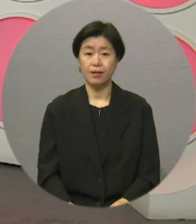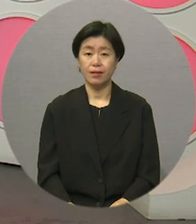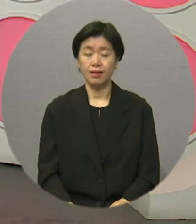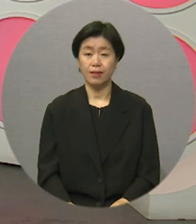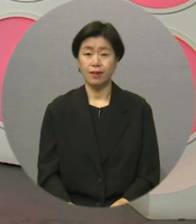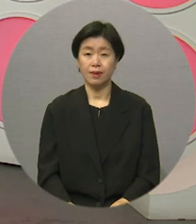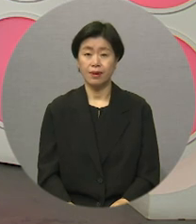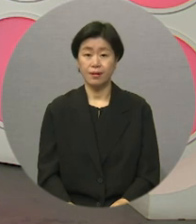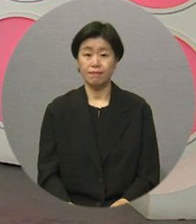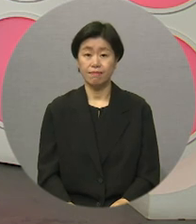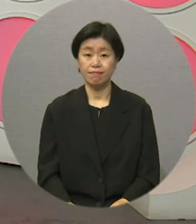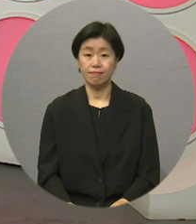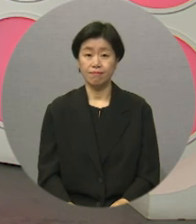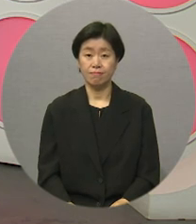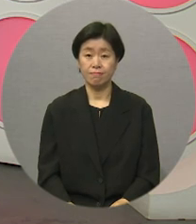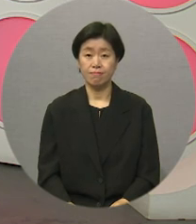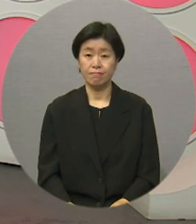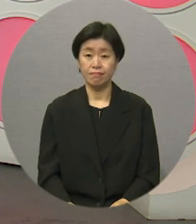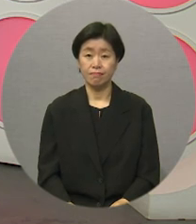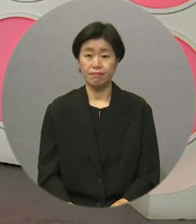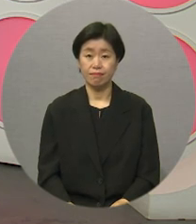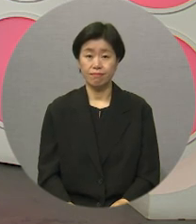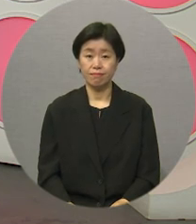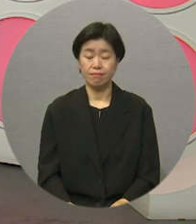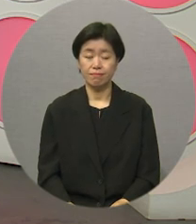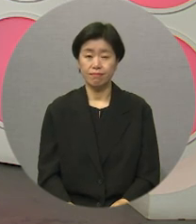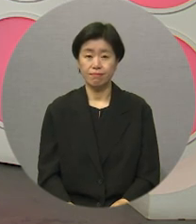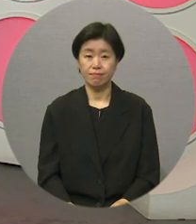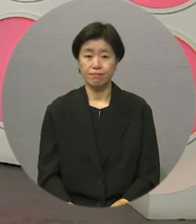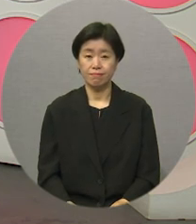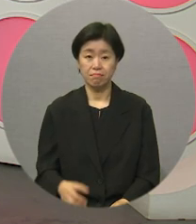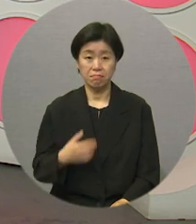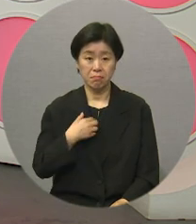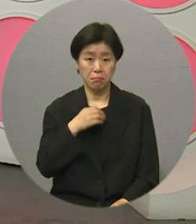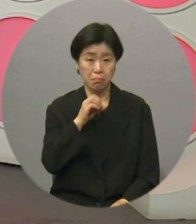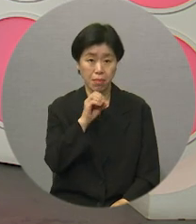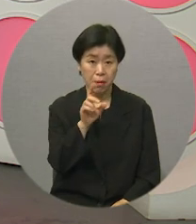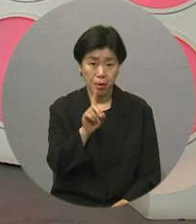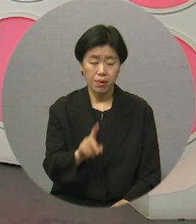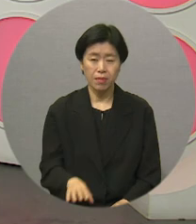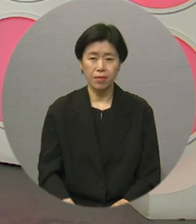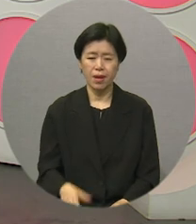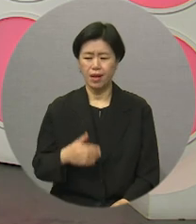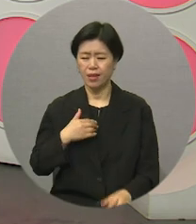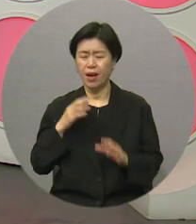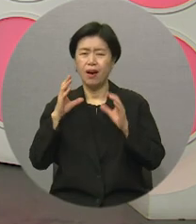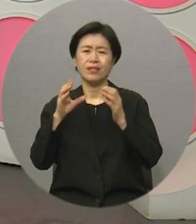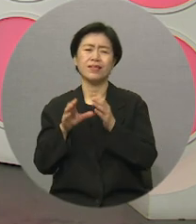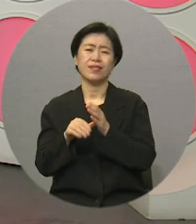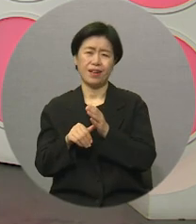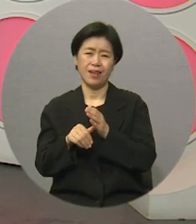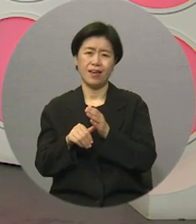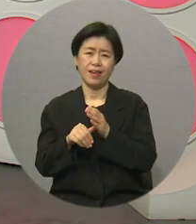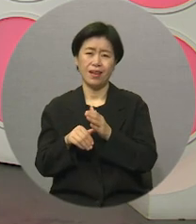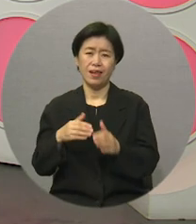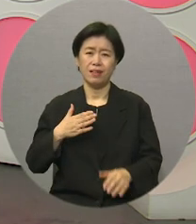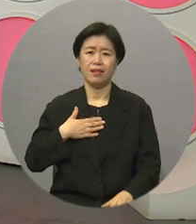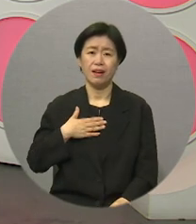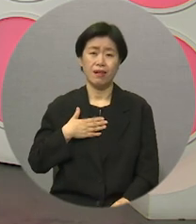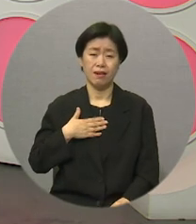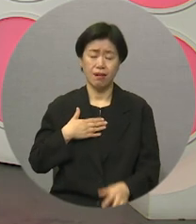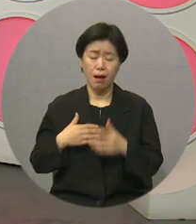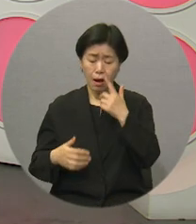사연자한테 제가 그 동감을 받으려고 하는 말이 아니고 네. 저도 어렸을 때 이렇게 아버지한테 많이